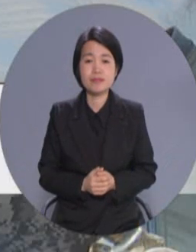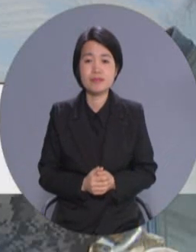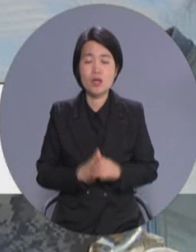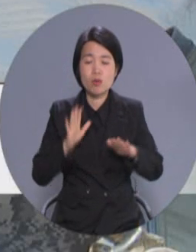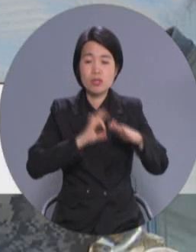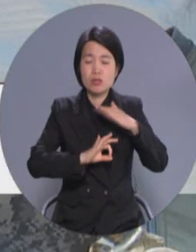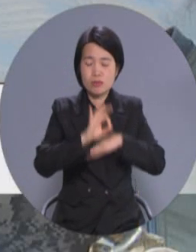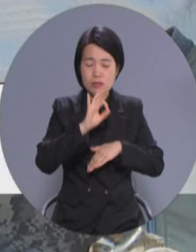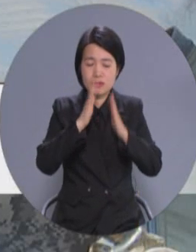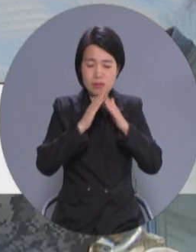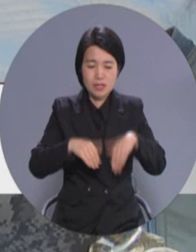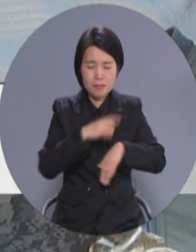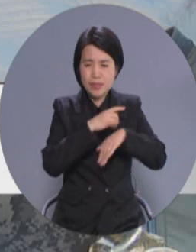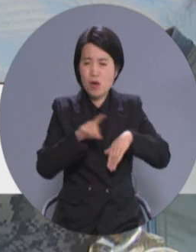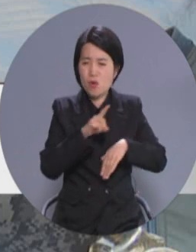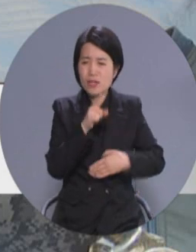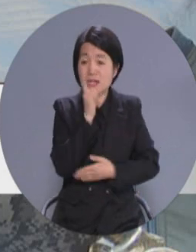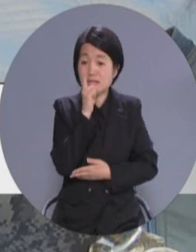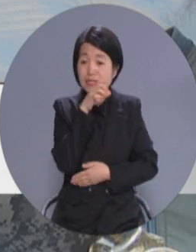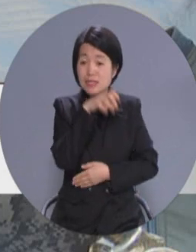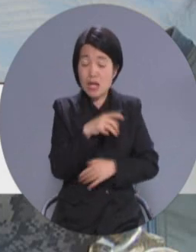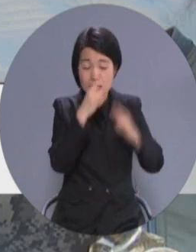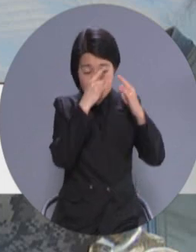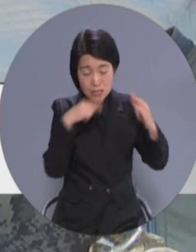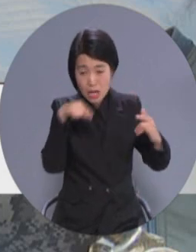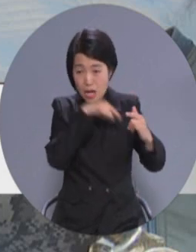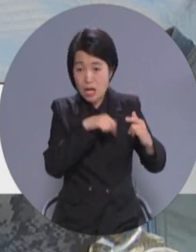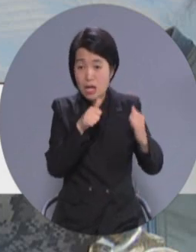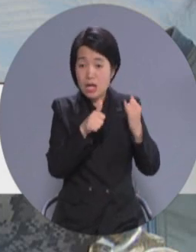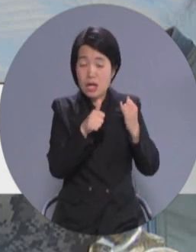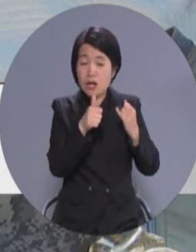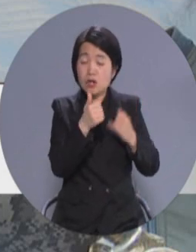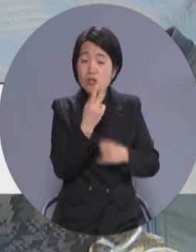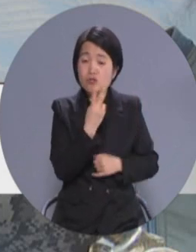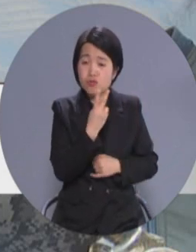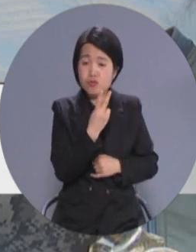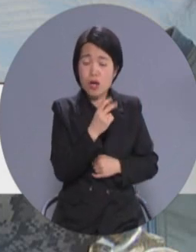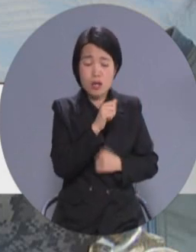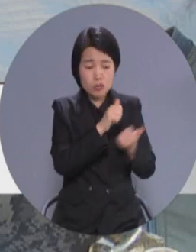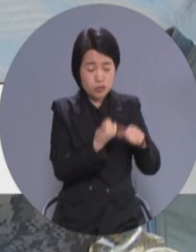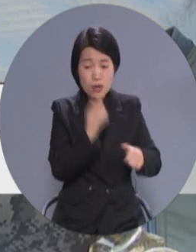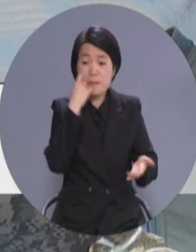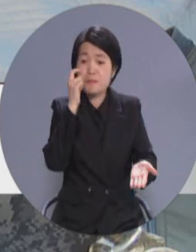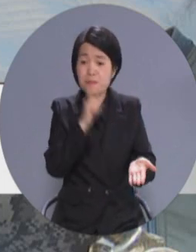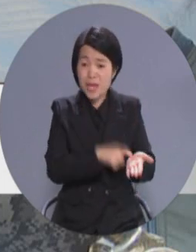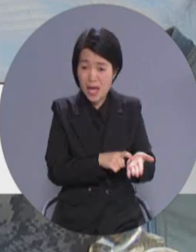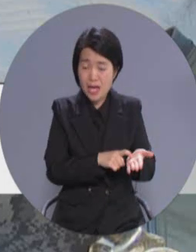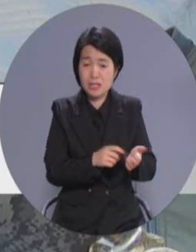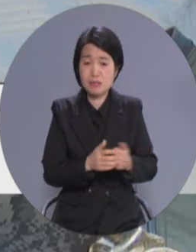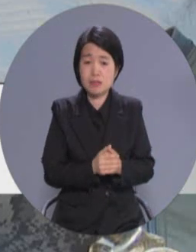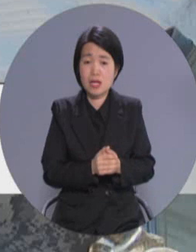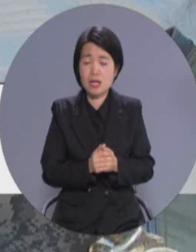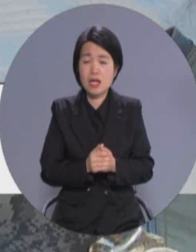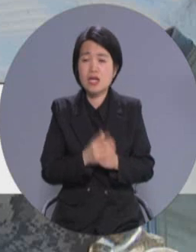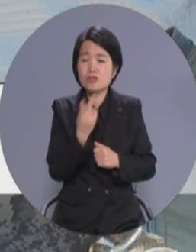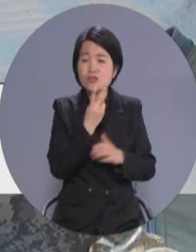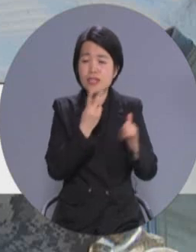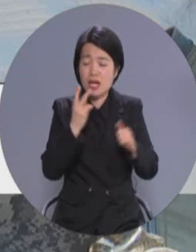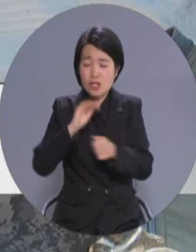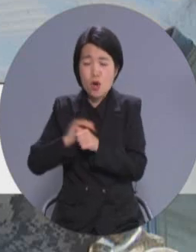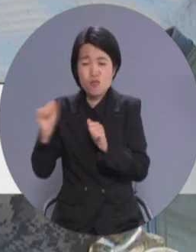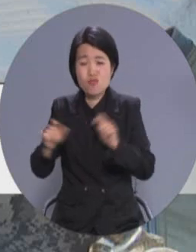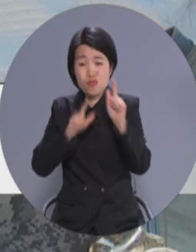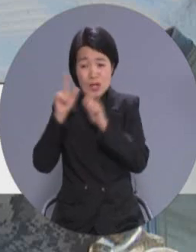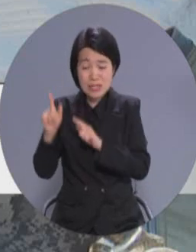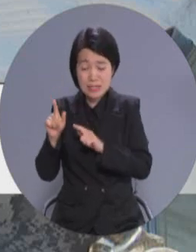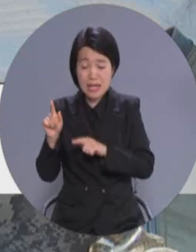오늘 오전 전남 해남의 한 낚시터 텐트 안에서 남녀가 숨진 채 발견됐습니다. 경북에서 해남에 온